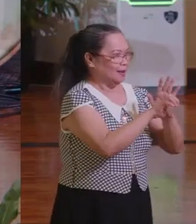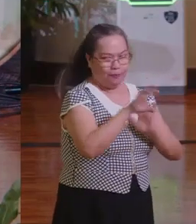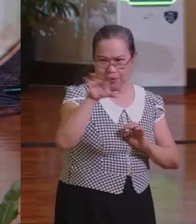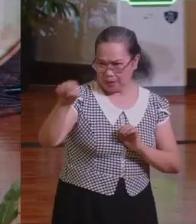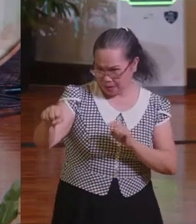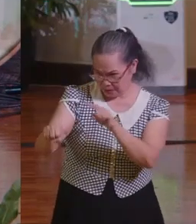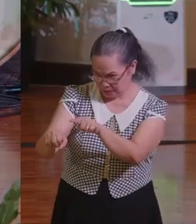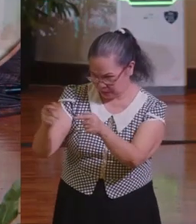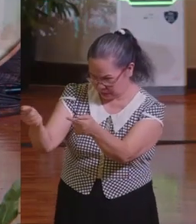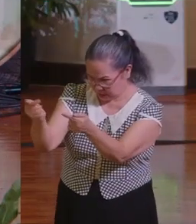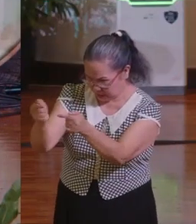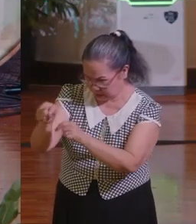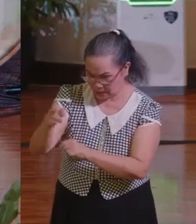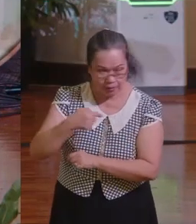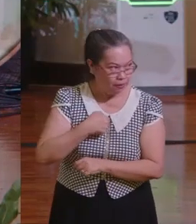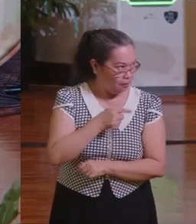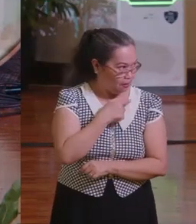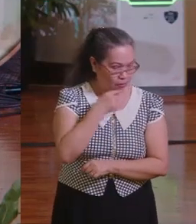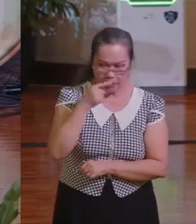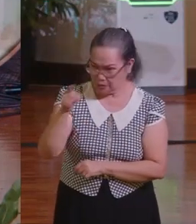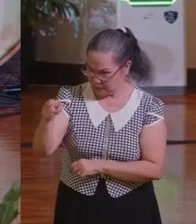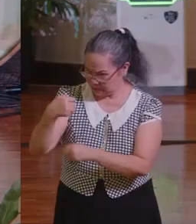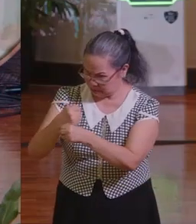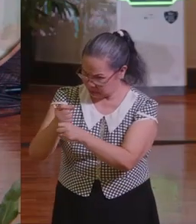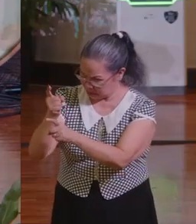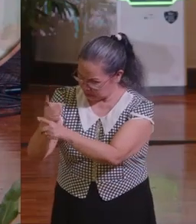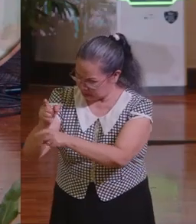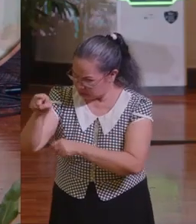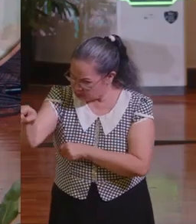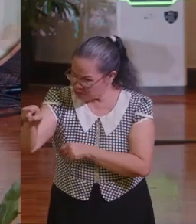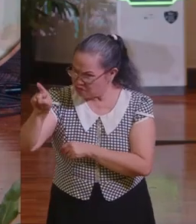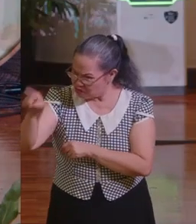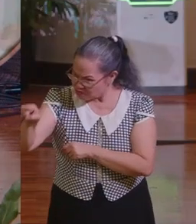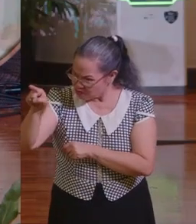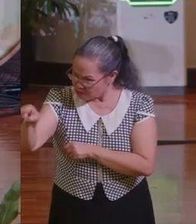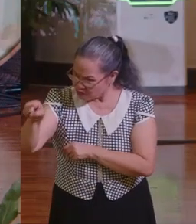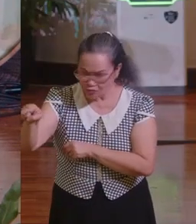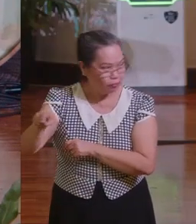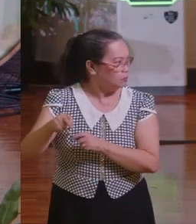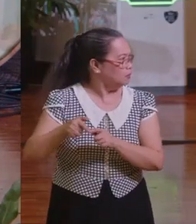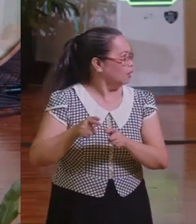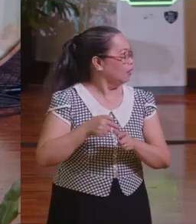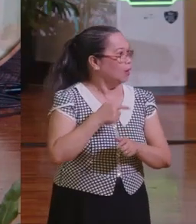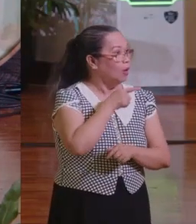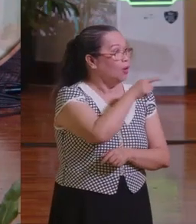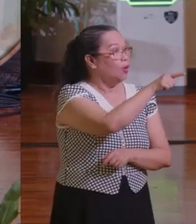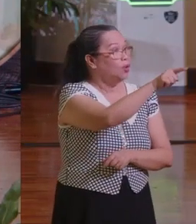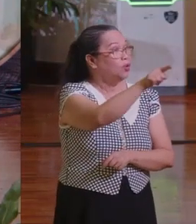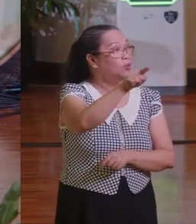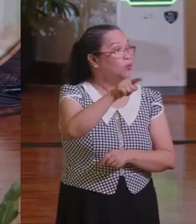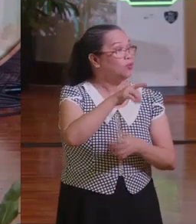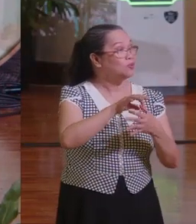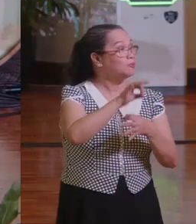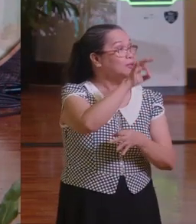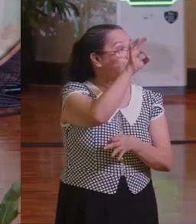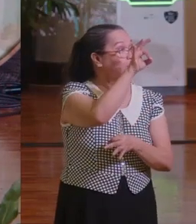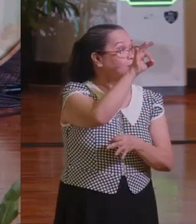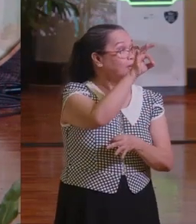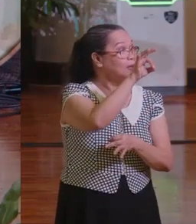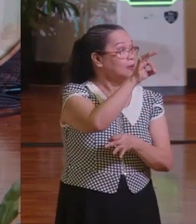niya, if anyone is caught in any transgression, you who are spiritual,